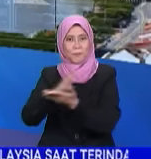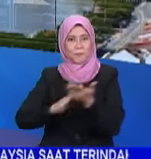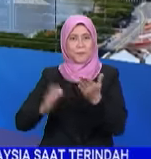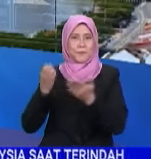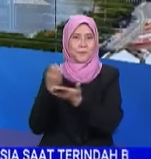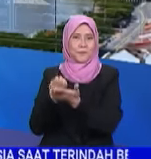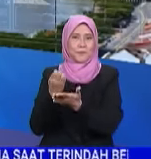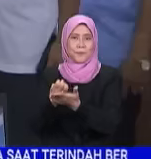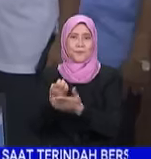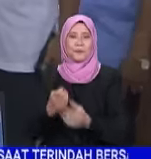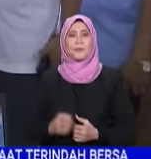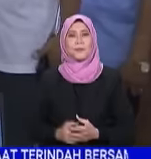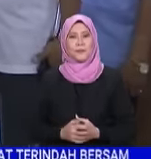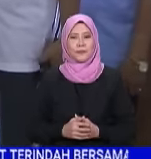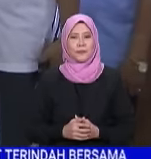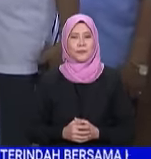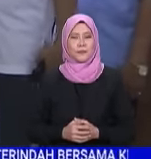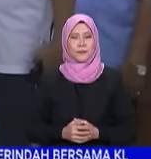ek